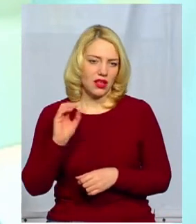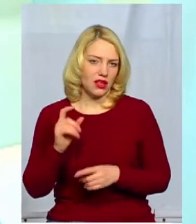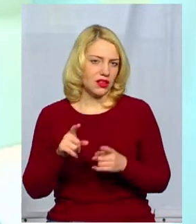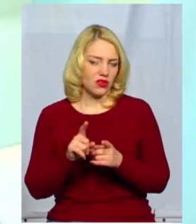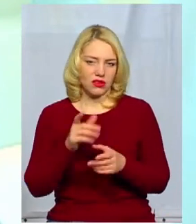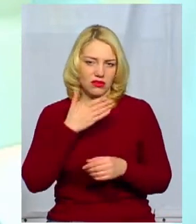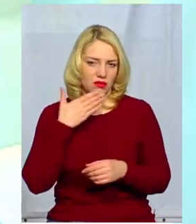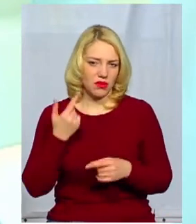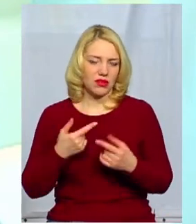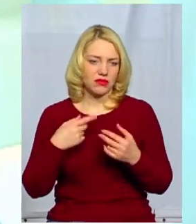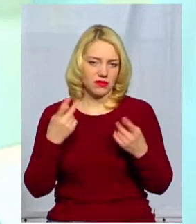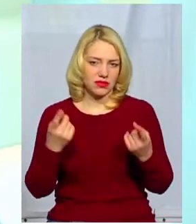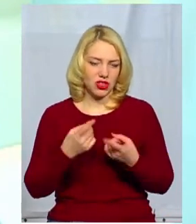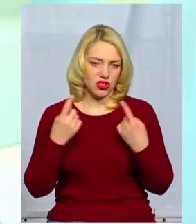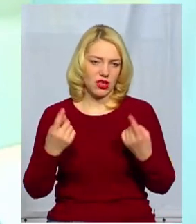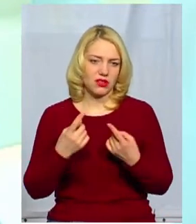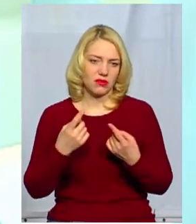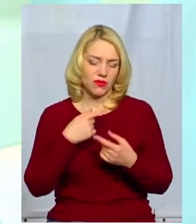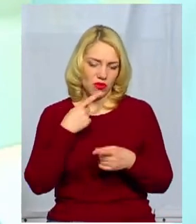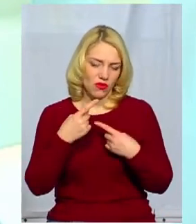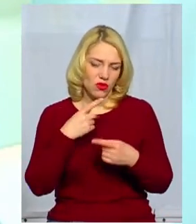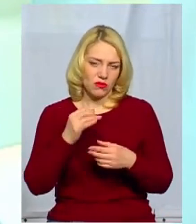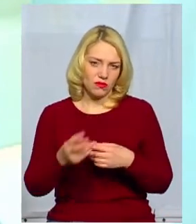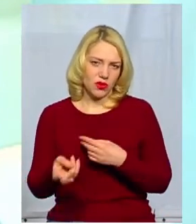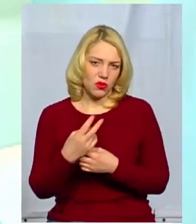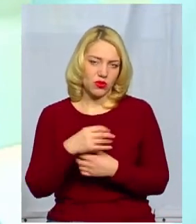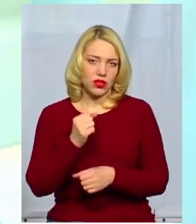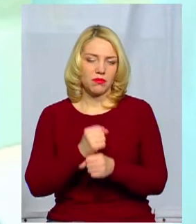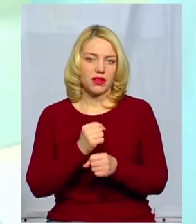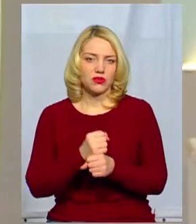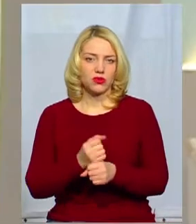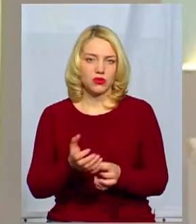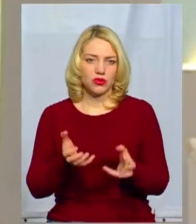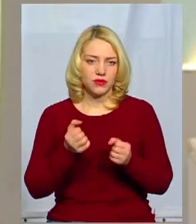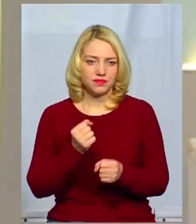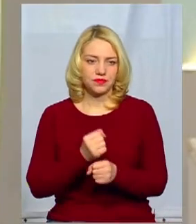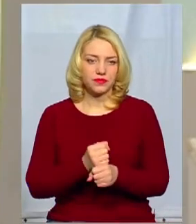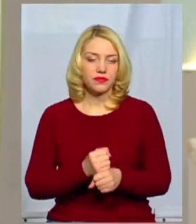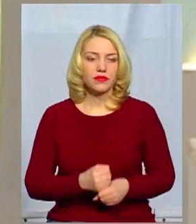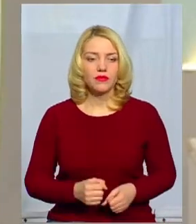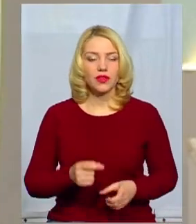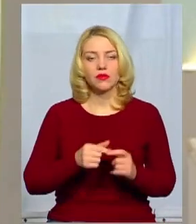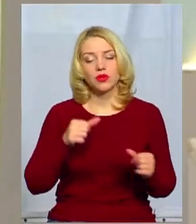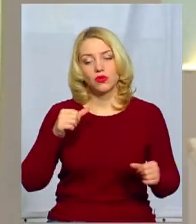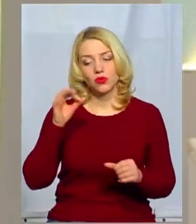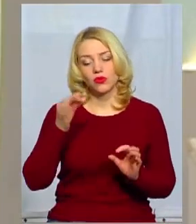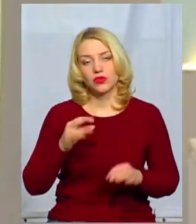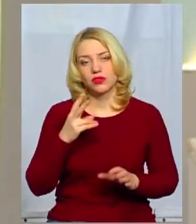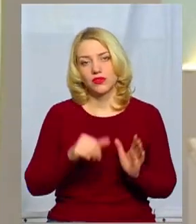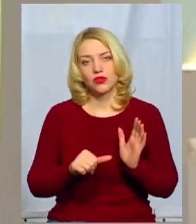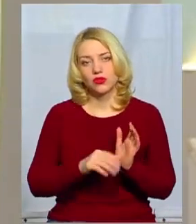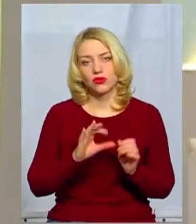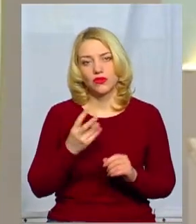висовуємо. Звичайні вимоги і приходять, і працюють. Минулої осені, 26